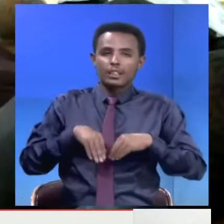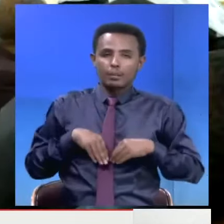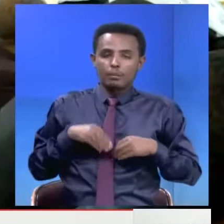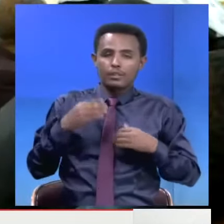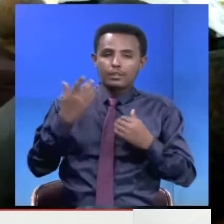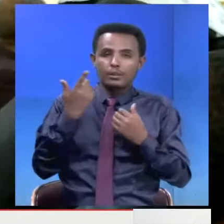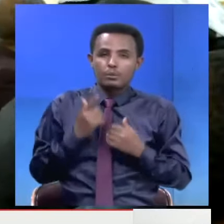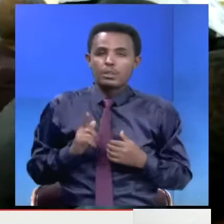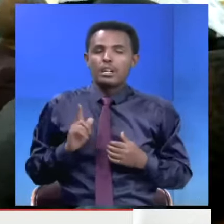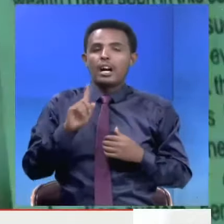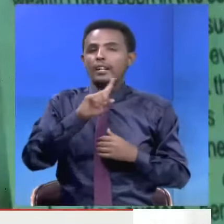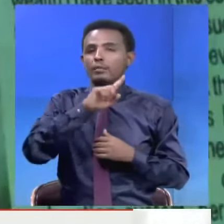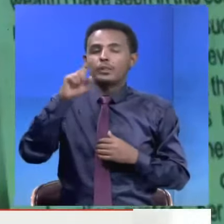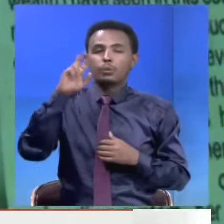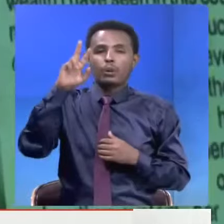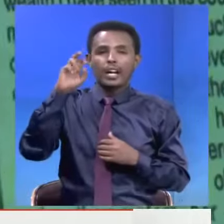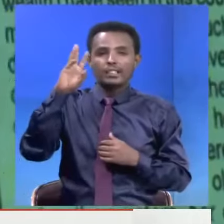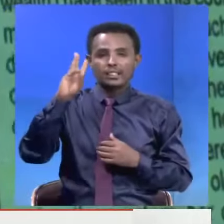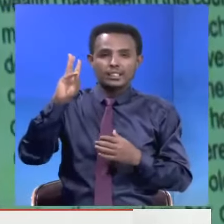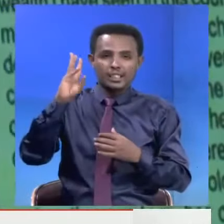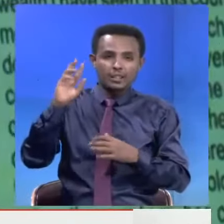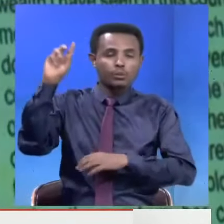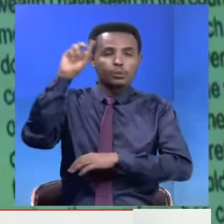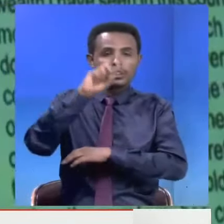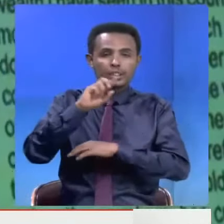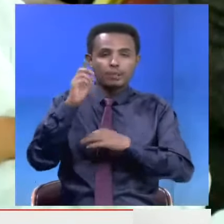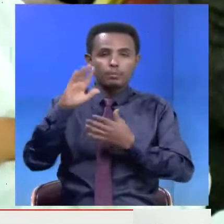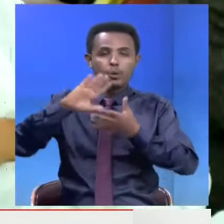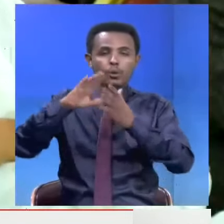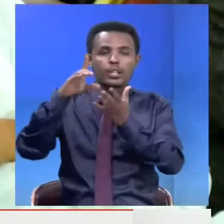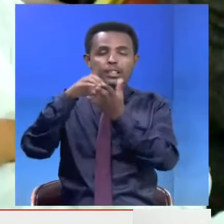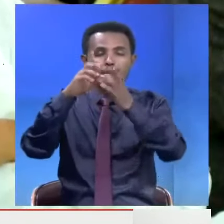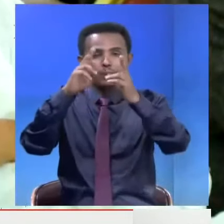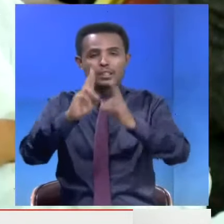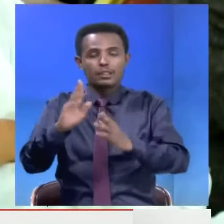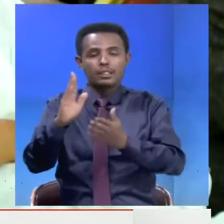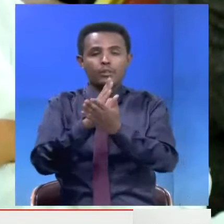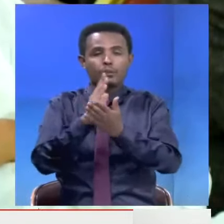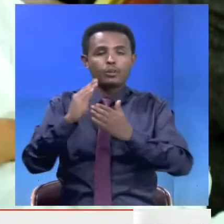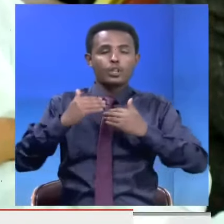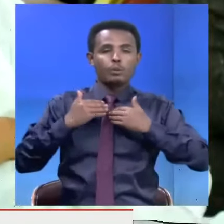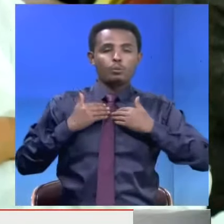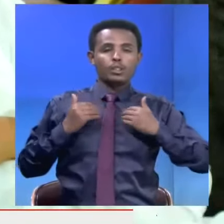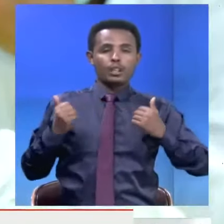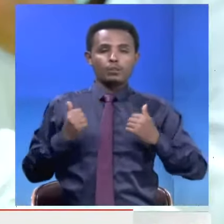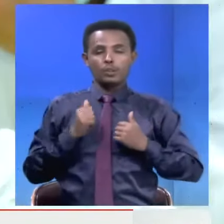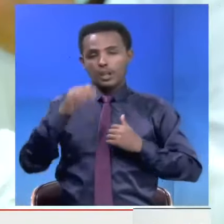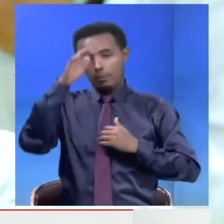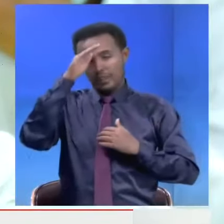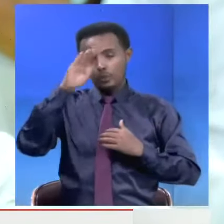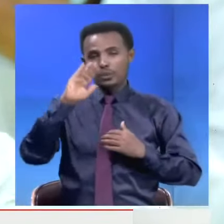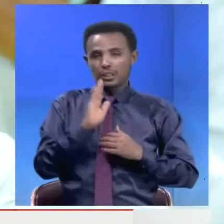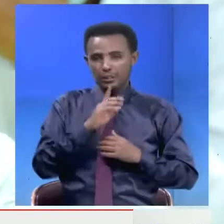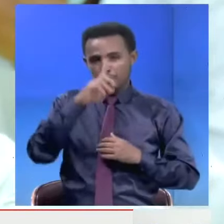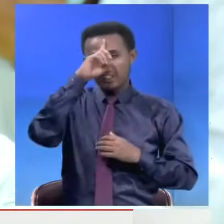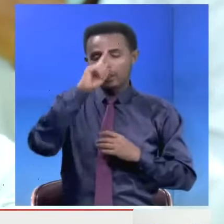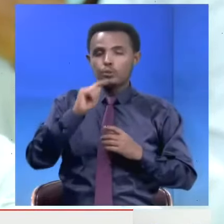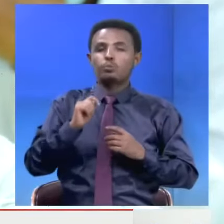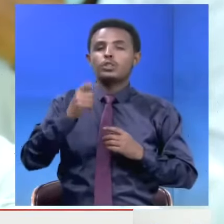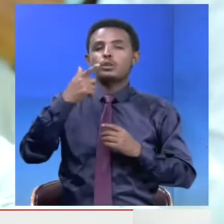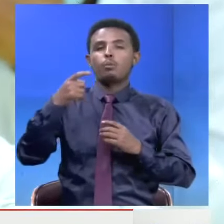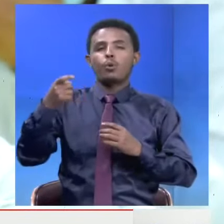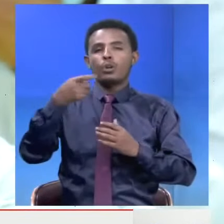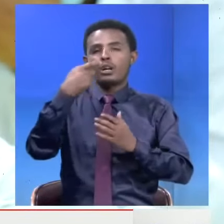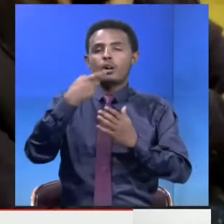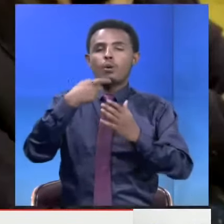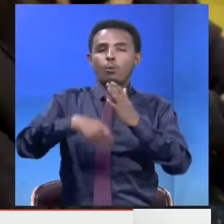አድዋ 126ኛው በዓል ቀን በጎንደር ከተማ ሲከበር ተሳታፊ የሆኑ ወጣቶችም አባቶቻችን በጀግንነት ውድ በሆነ ዋጋ